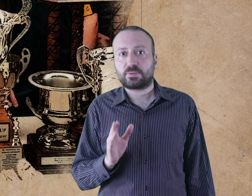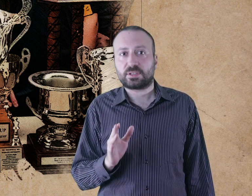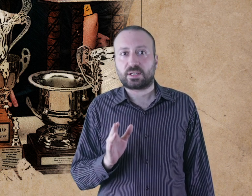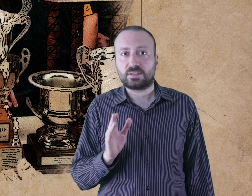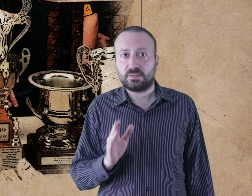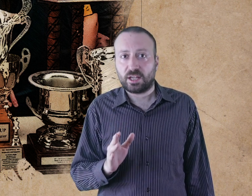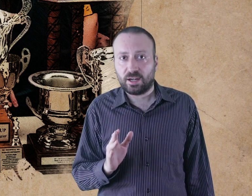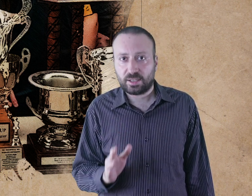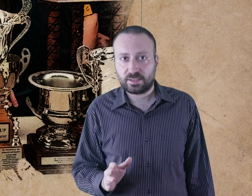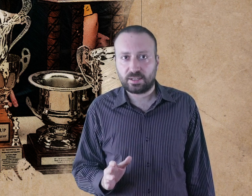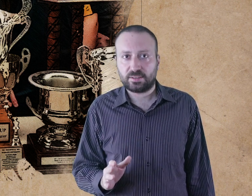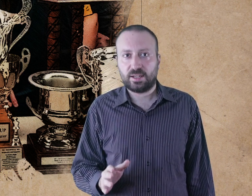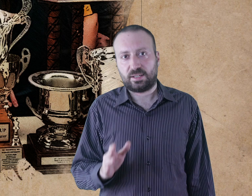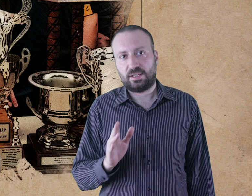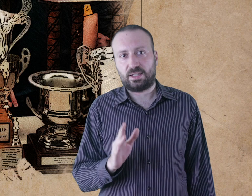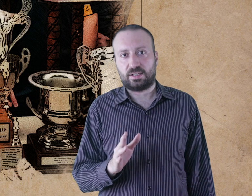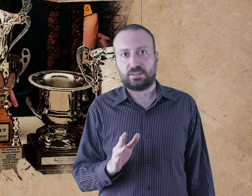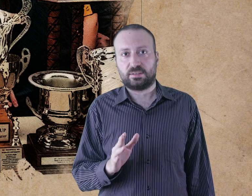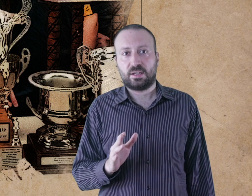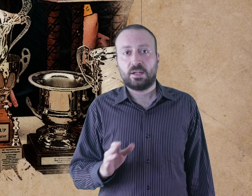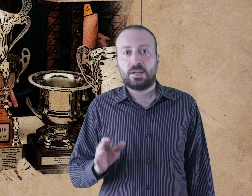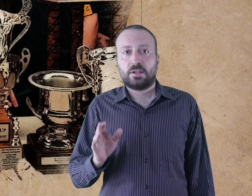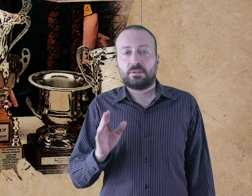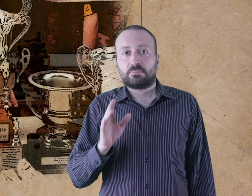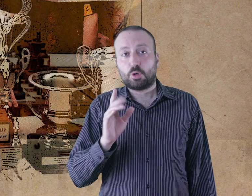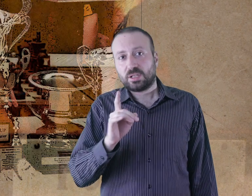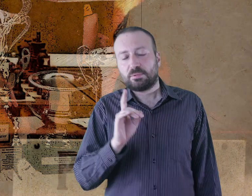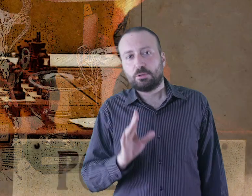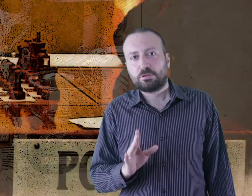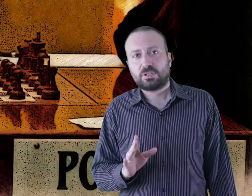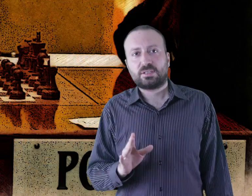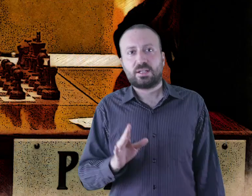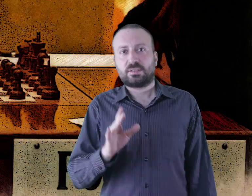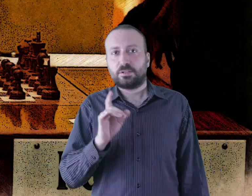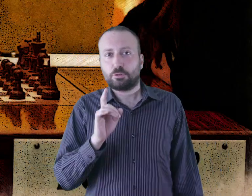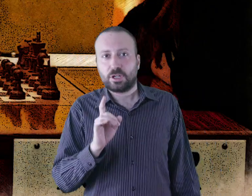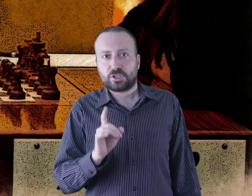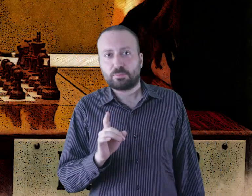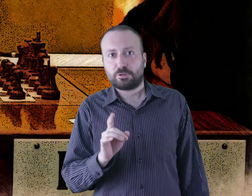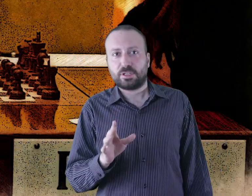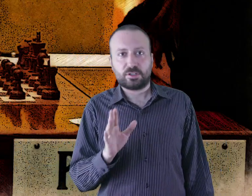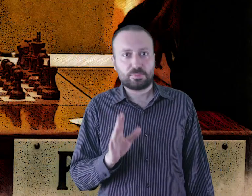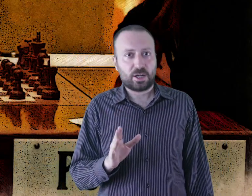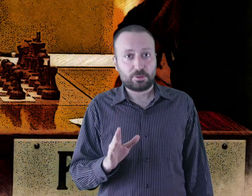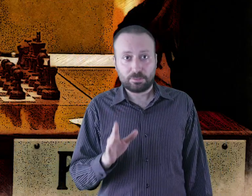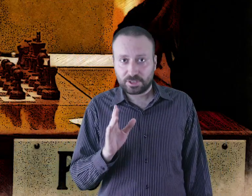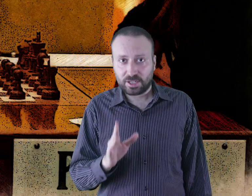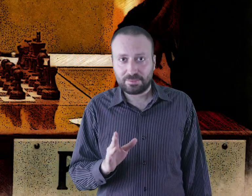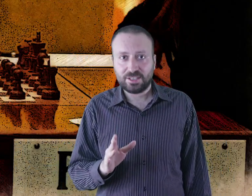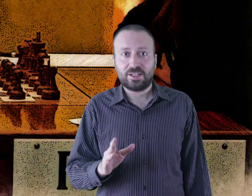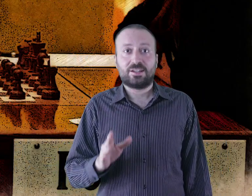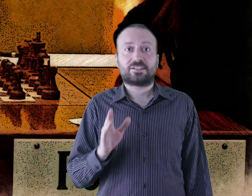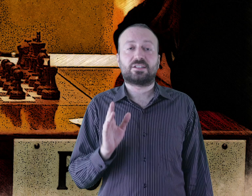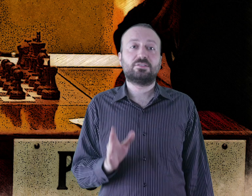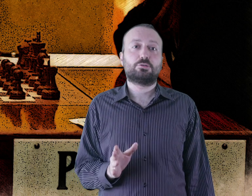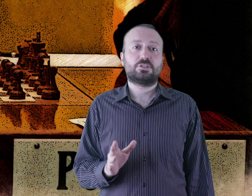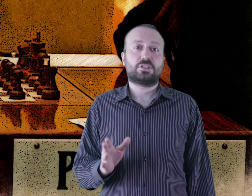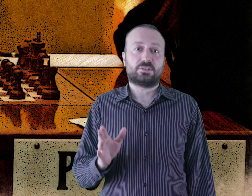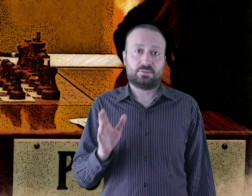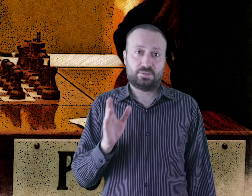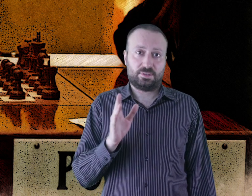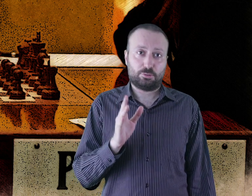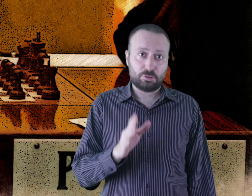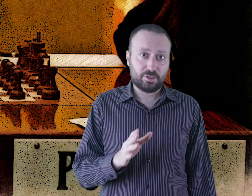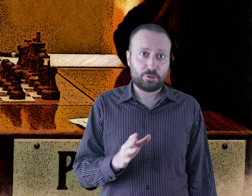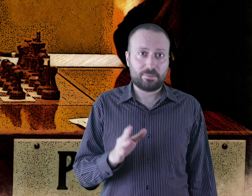satranç yarışmasına katılmaya hak kazanan da ilk kadın. Bu arada 1986'da Dünya Şampiyonası'nda yarışma hakkı olmasına rağmen kadın olduğu